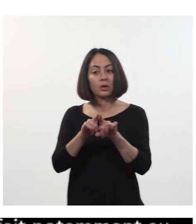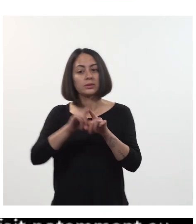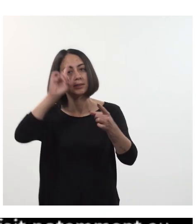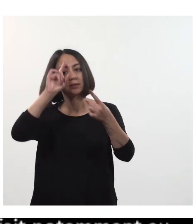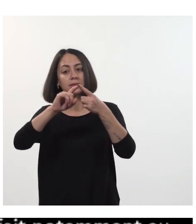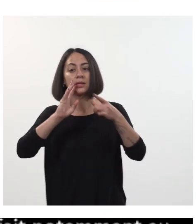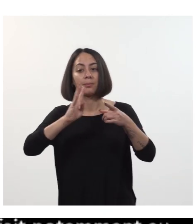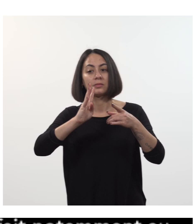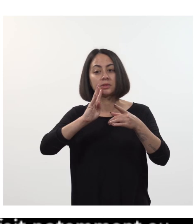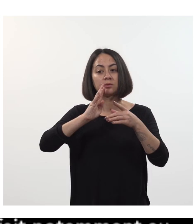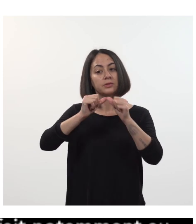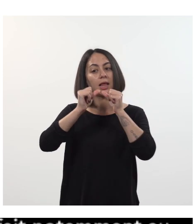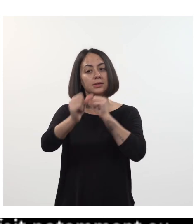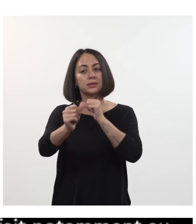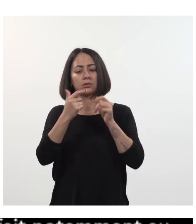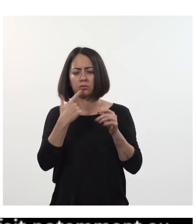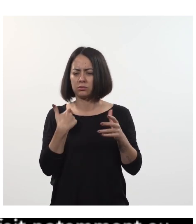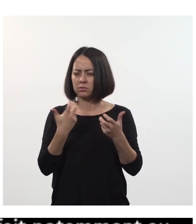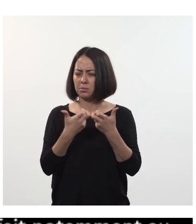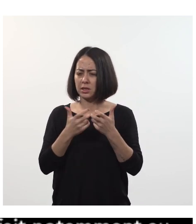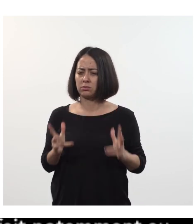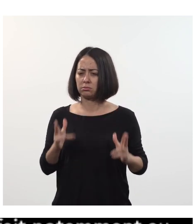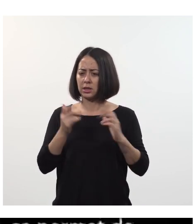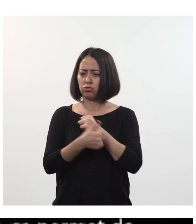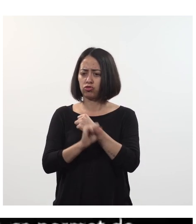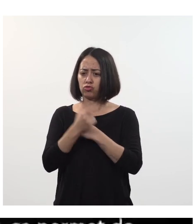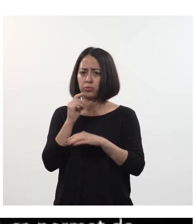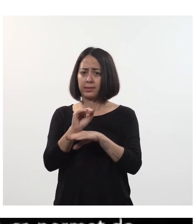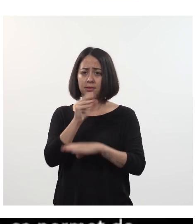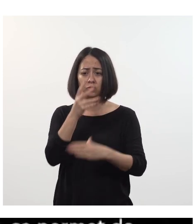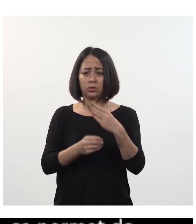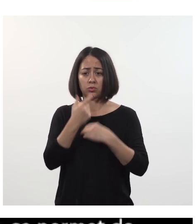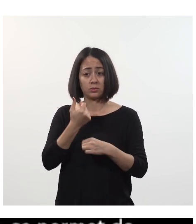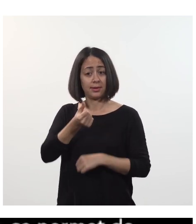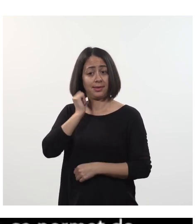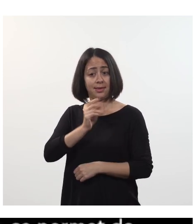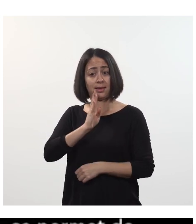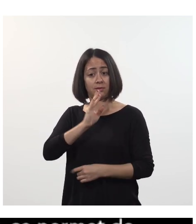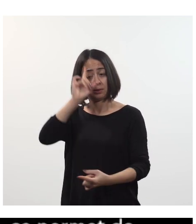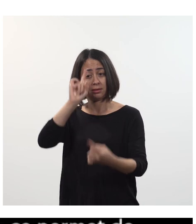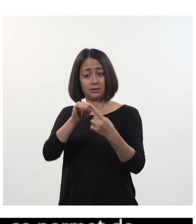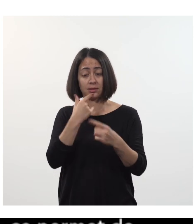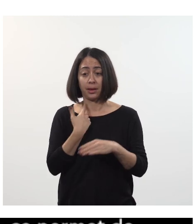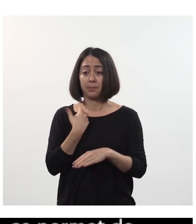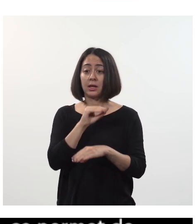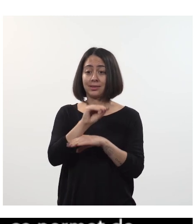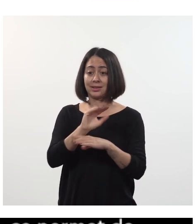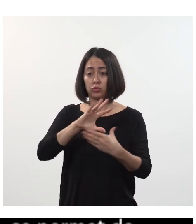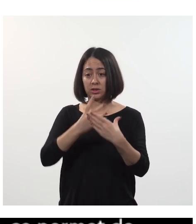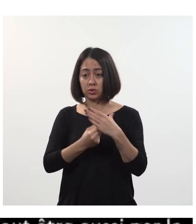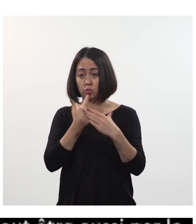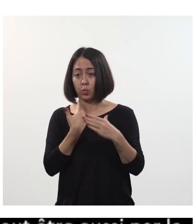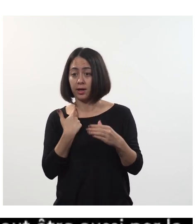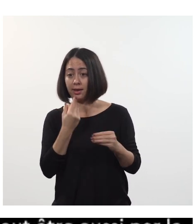dénutrition, hier, on a fait un webinaire sur dénutrition et enrichissement. On en fait régulièrement dans l'année qui